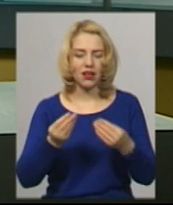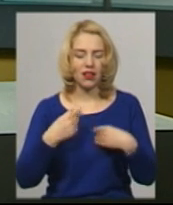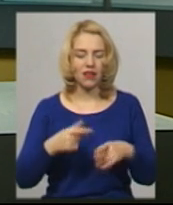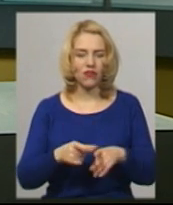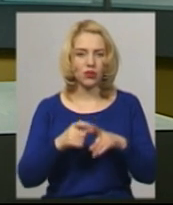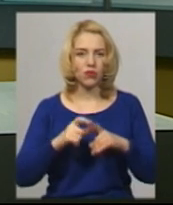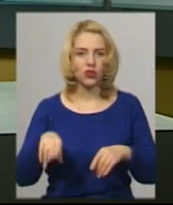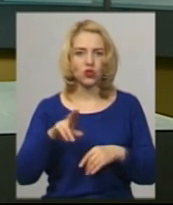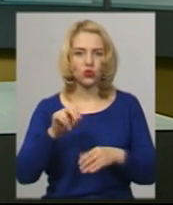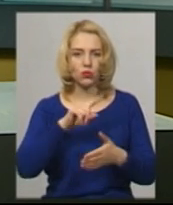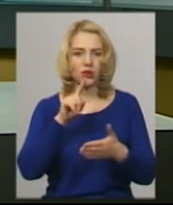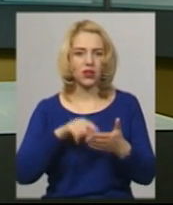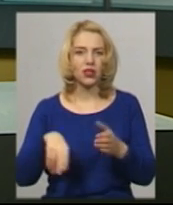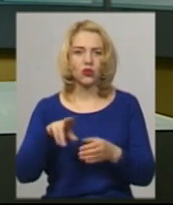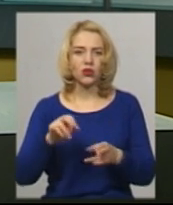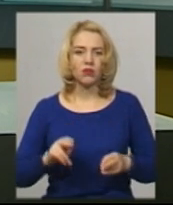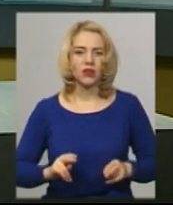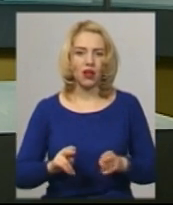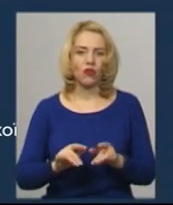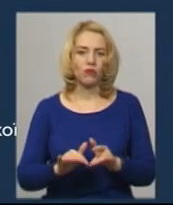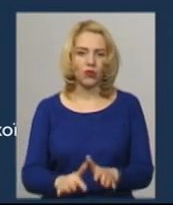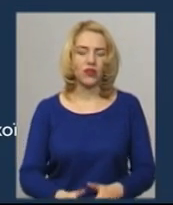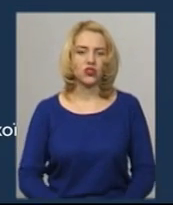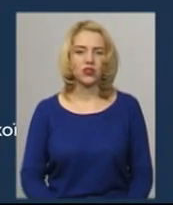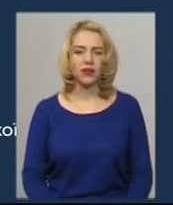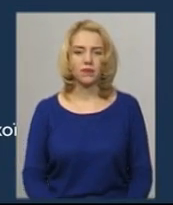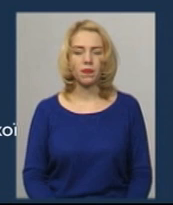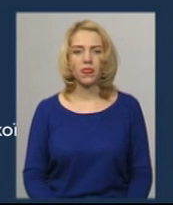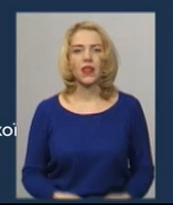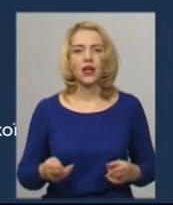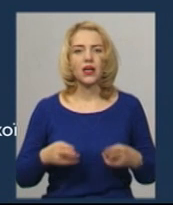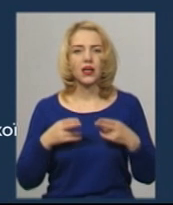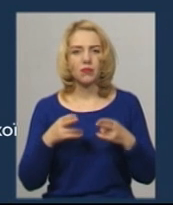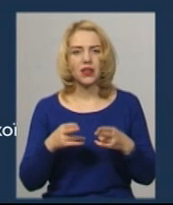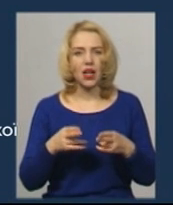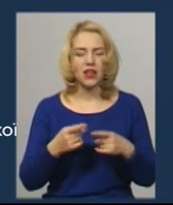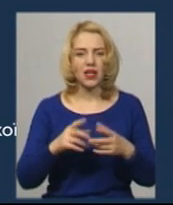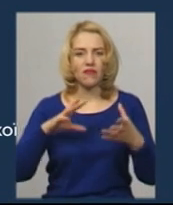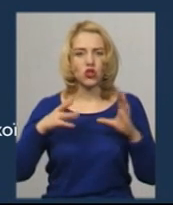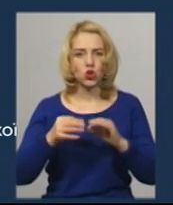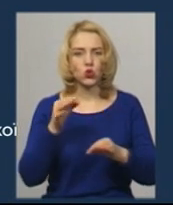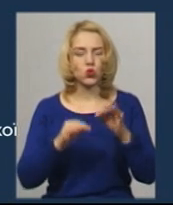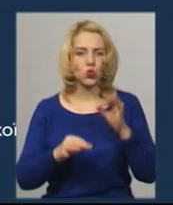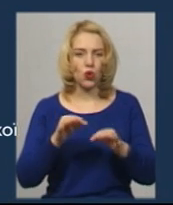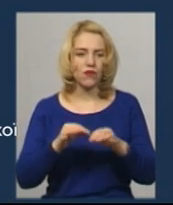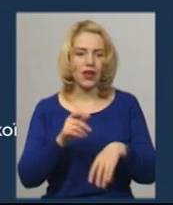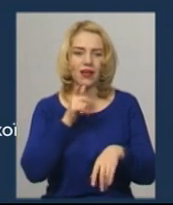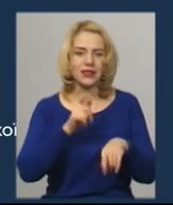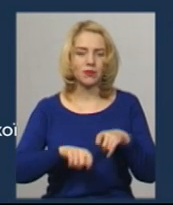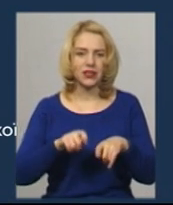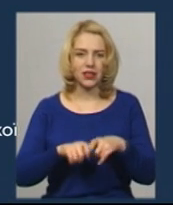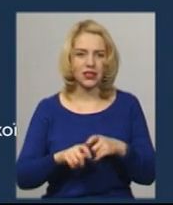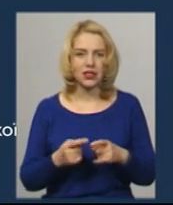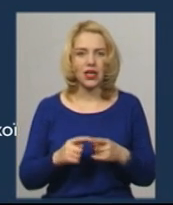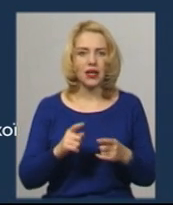щодо кримінального провадження. Нами отримано висновок судово-ветеринарної експертизи. Разом з тим, з об'єктивних